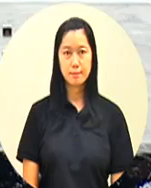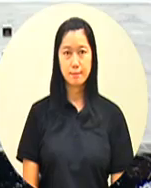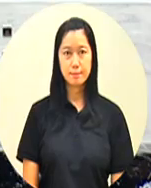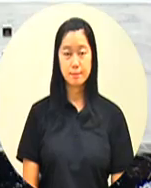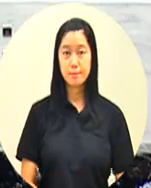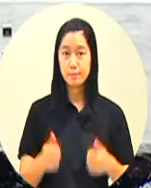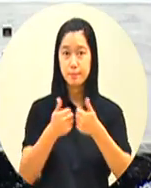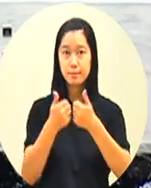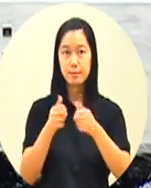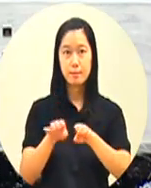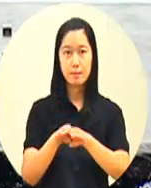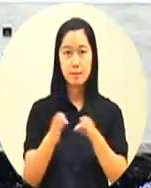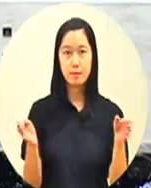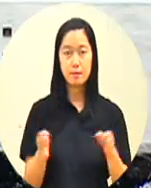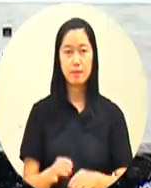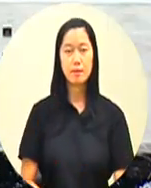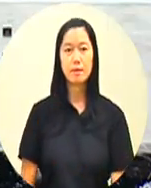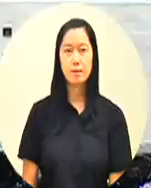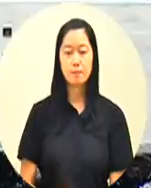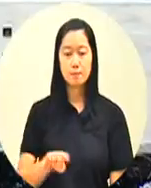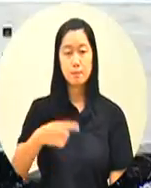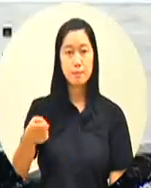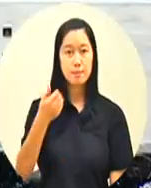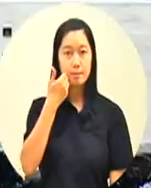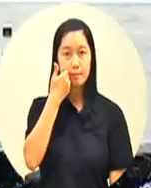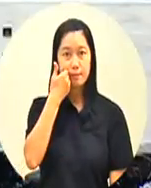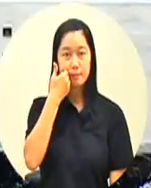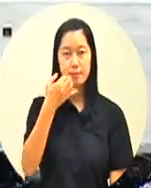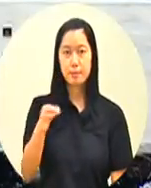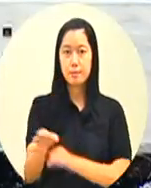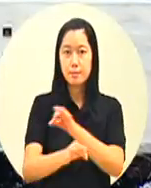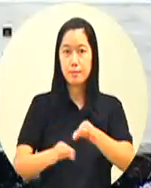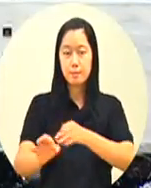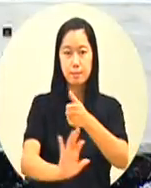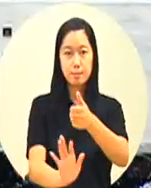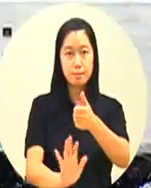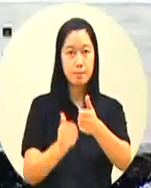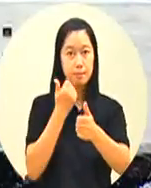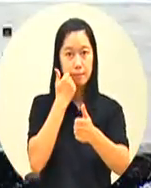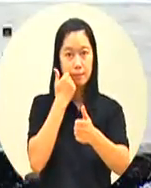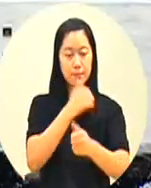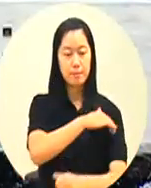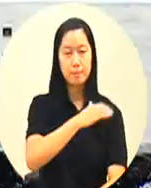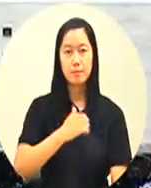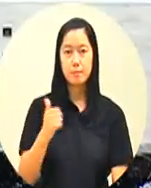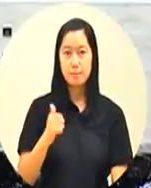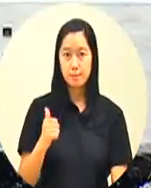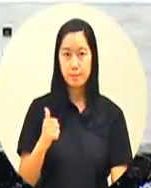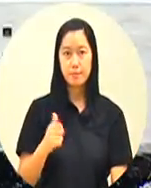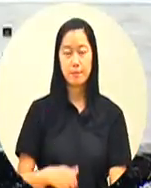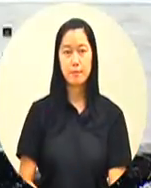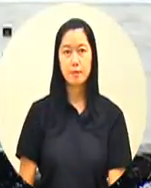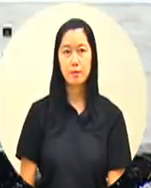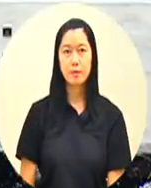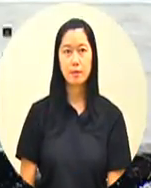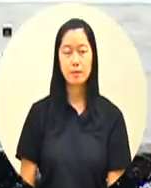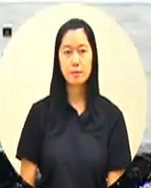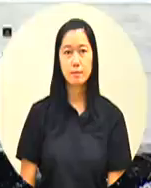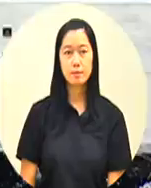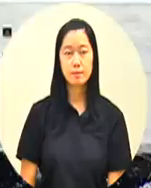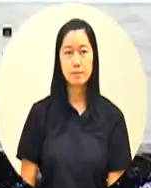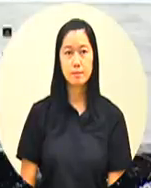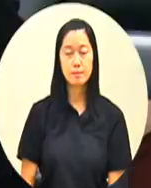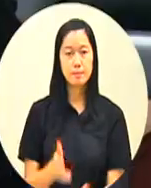好，继续开会。下一位财经小组的发言是邱金宪邱议员，好，请开